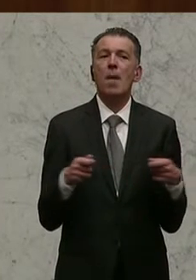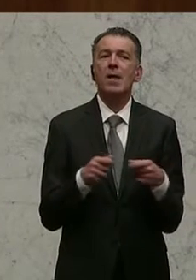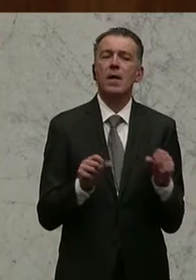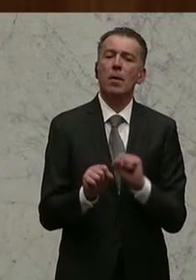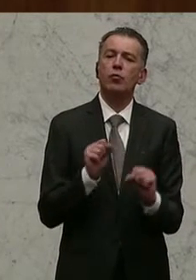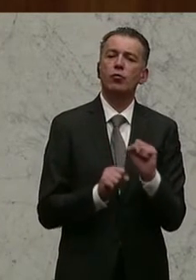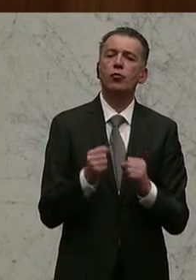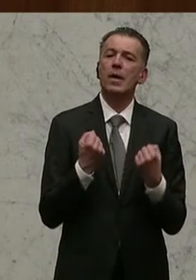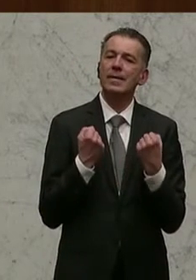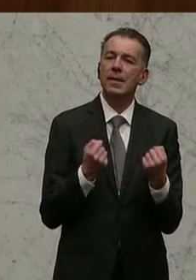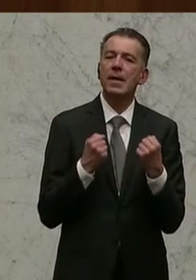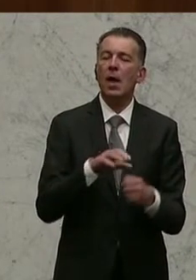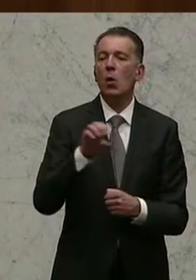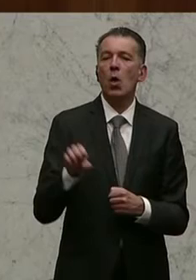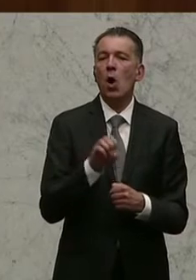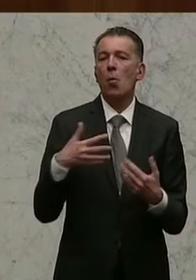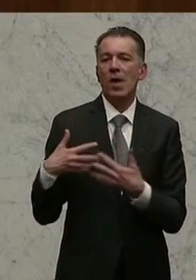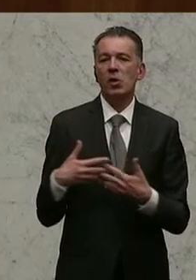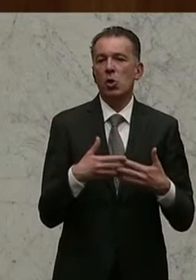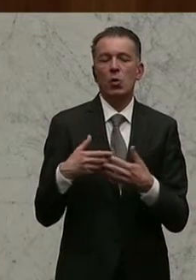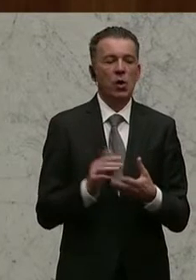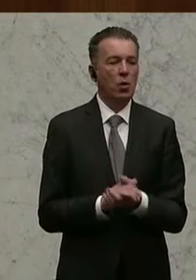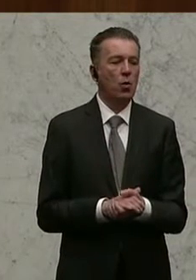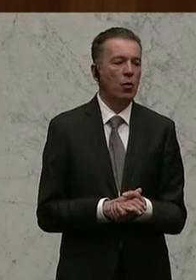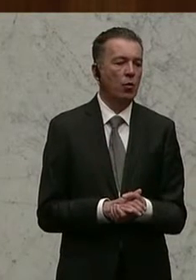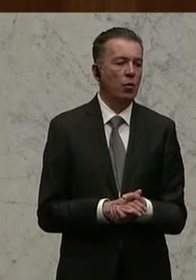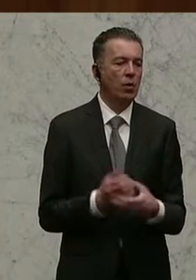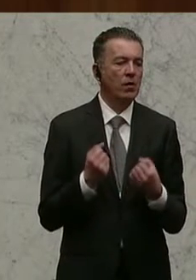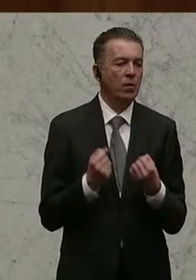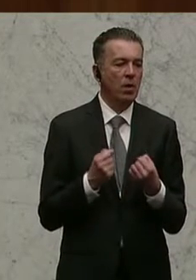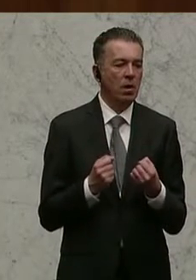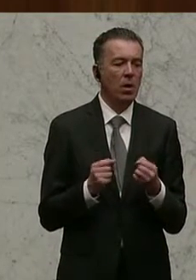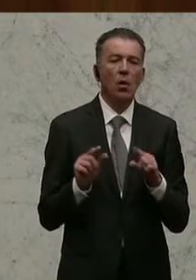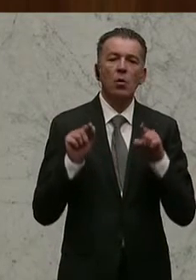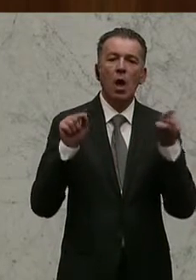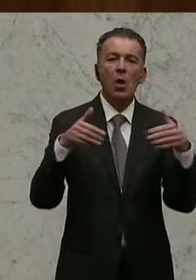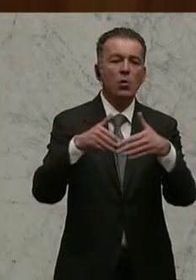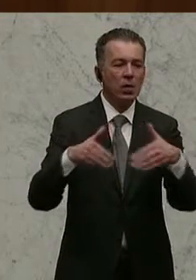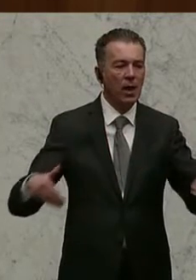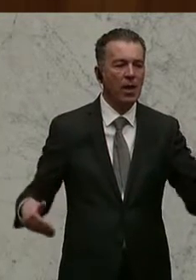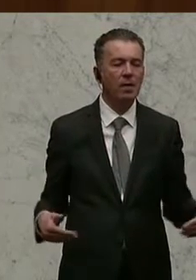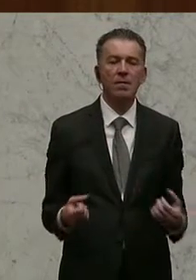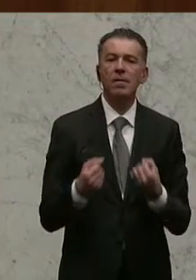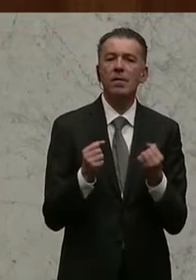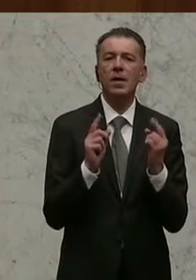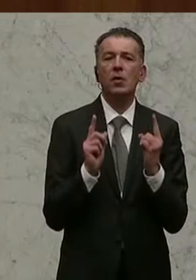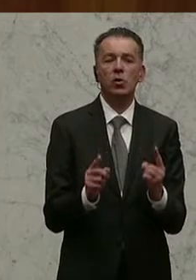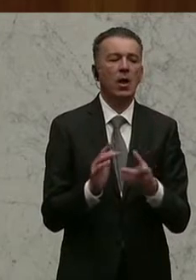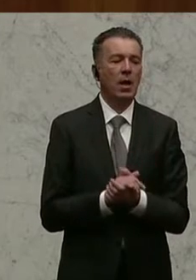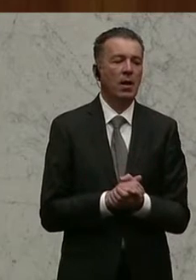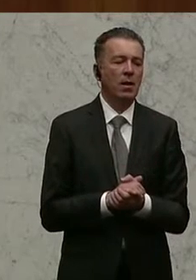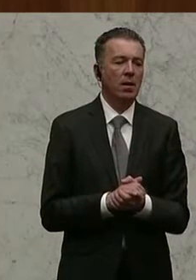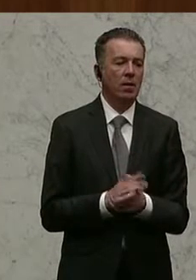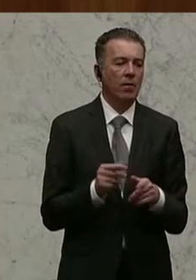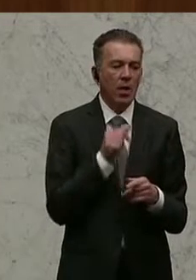in Bezug auf die Sicherung der Europäischen Union, in Bezug auf die Sicherung der Außengrenze, in Bezug auf das Sicherstellen, dass wir